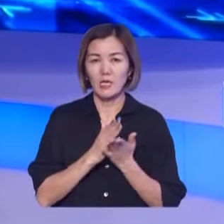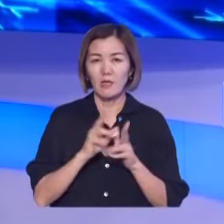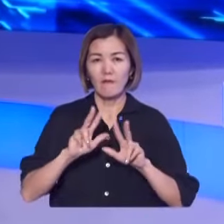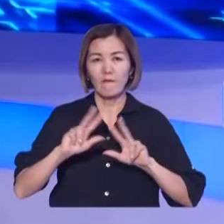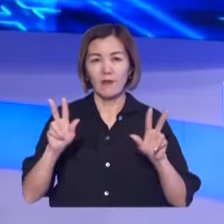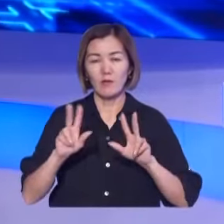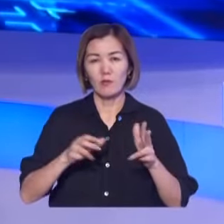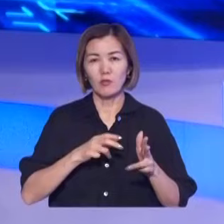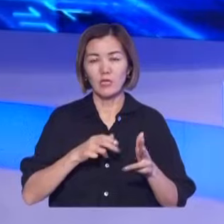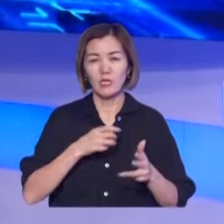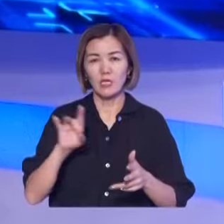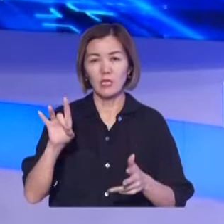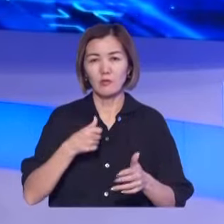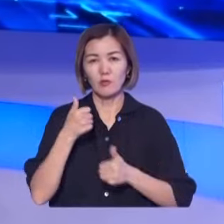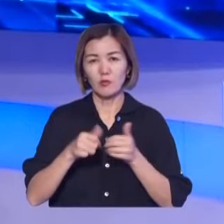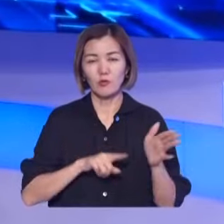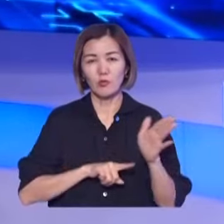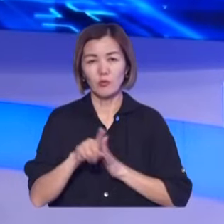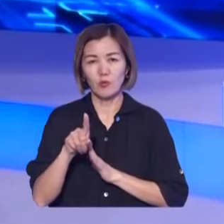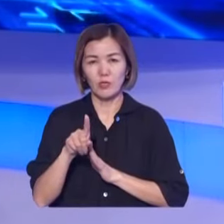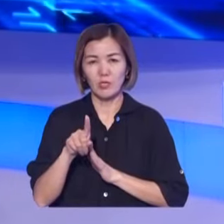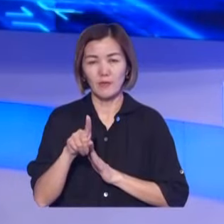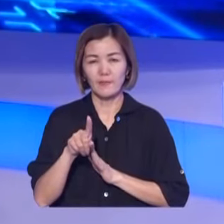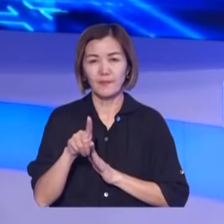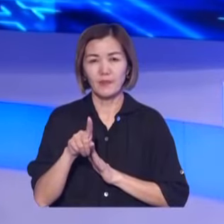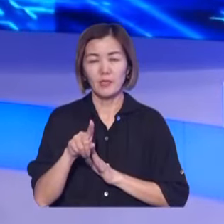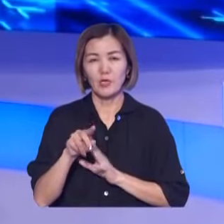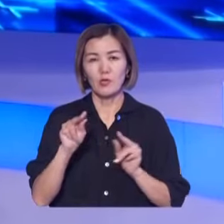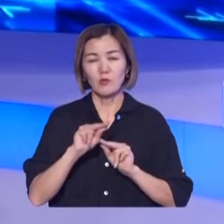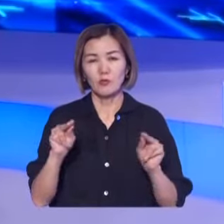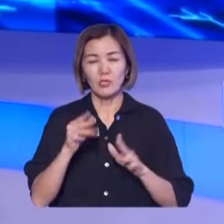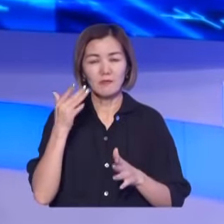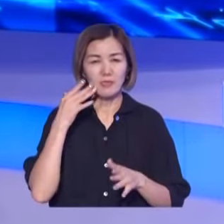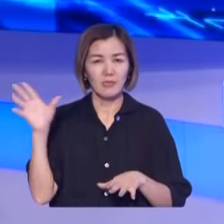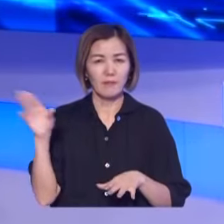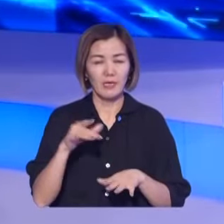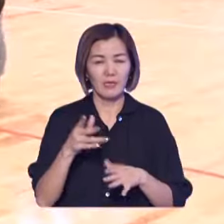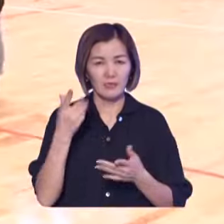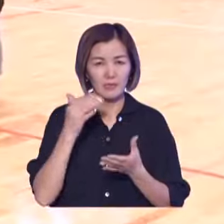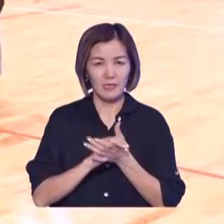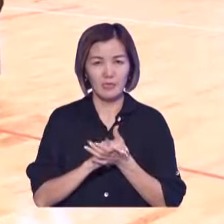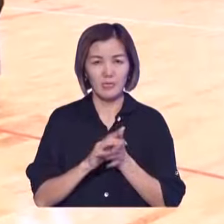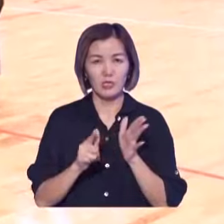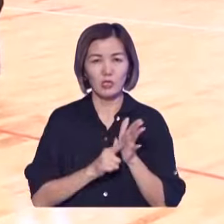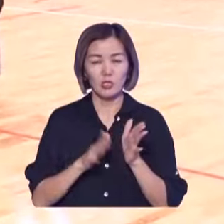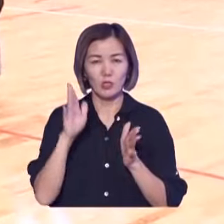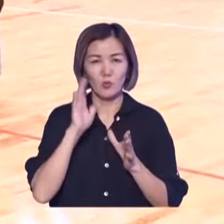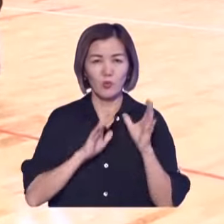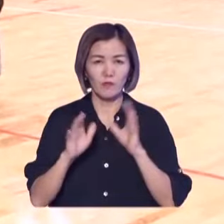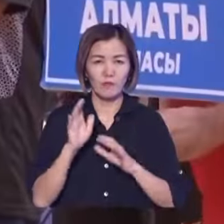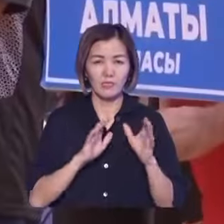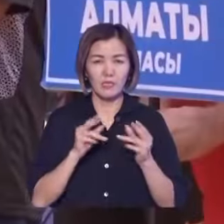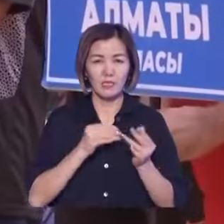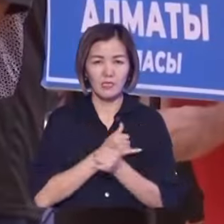волейболдан республикалық турнир өтті. Рашид Тұрсынұлының есімі ұстаз ретінде көпшілікке жақсы таныс, ол Жетісу университетінде қызмет ете